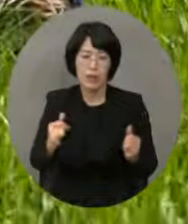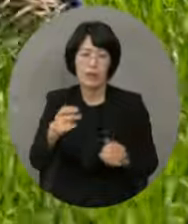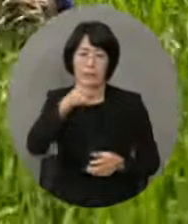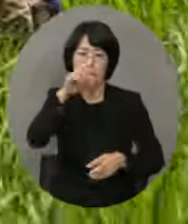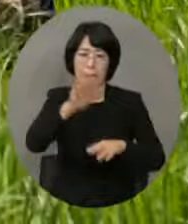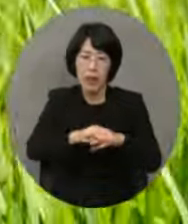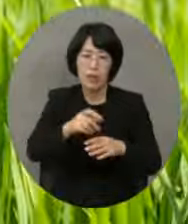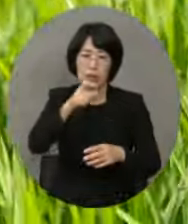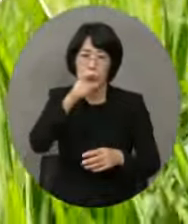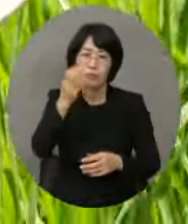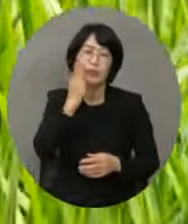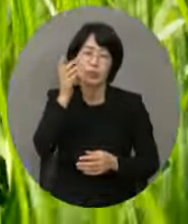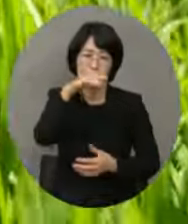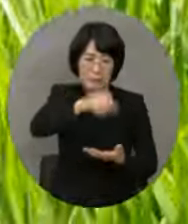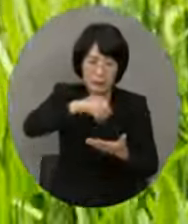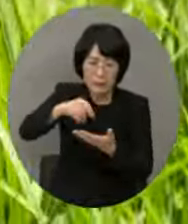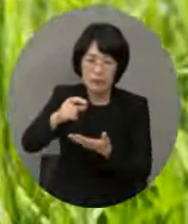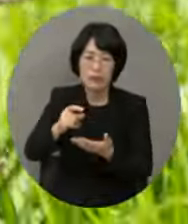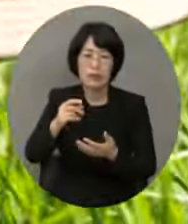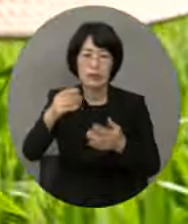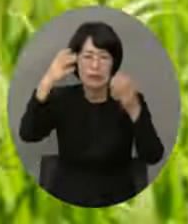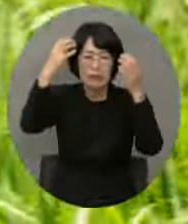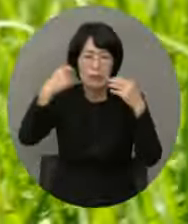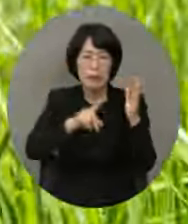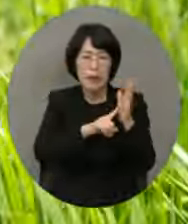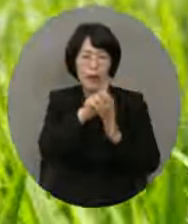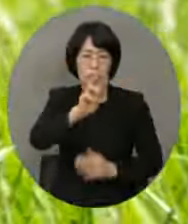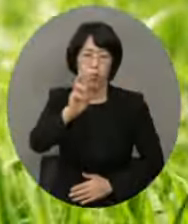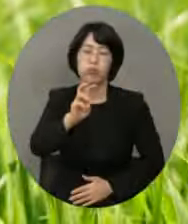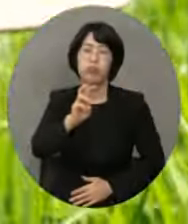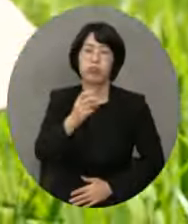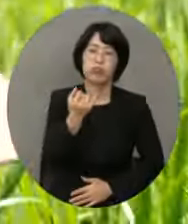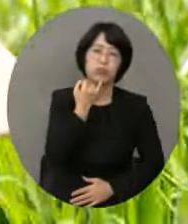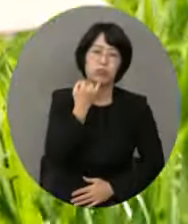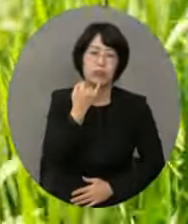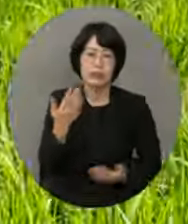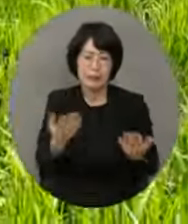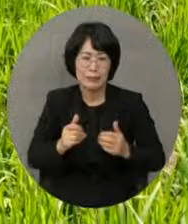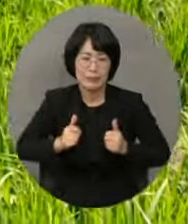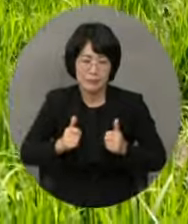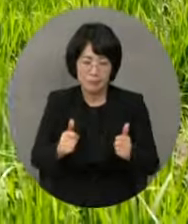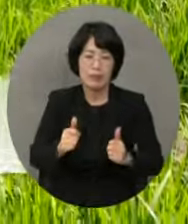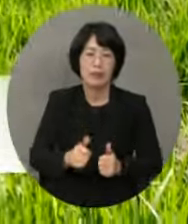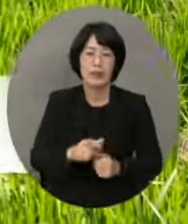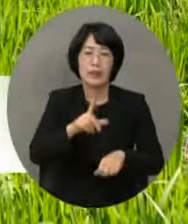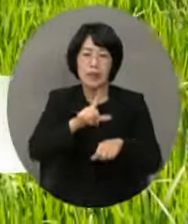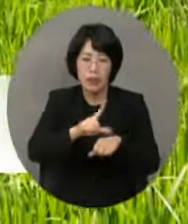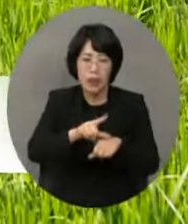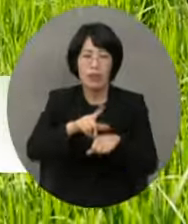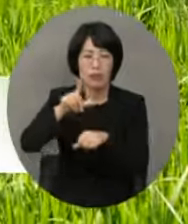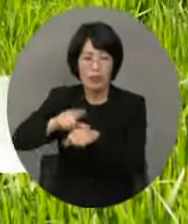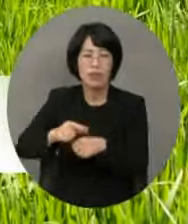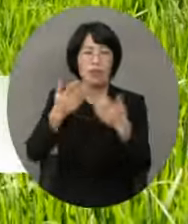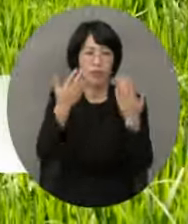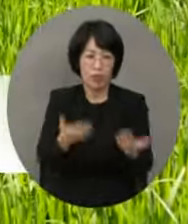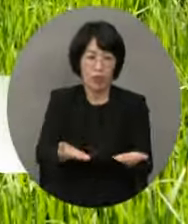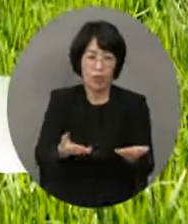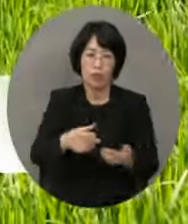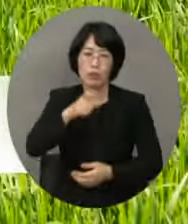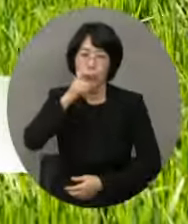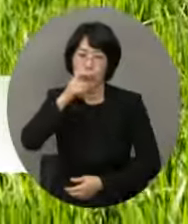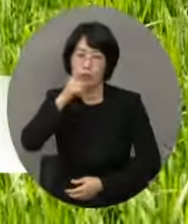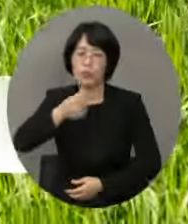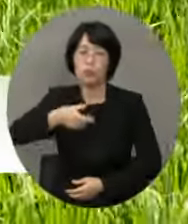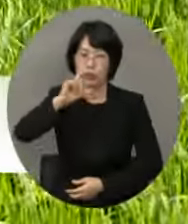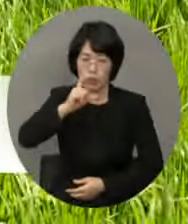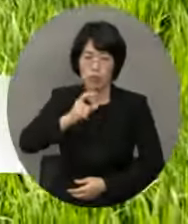있습니다. 30도를 웃도는 더위에도 어려움 없이 작업을 이어가는 노동자들. 시간마다 휴식 시간이 보장되고 생수와